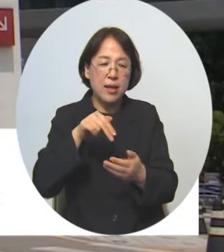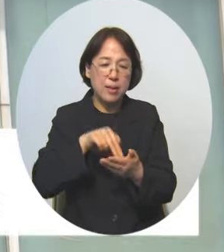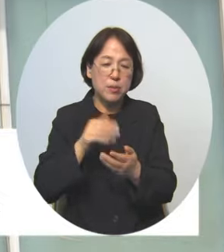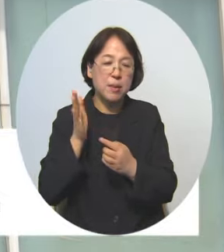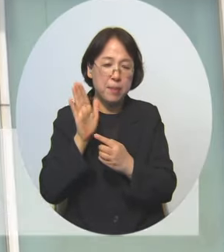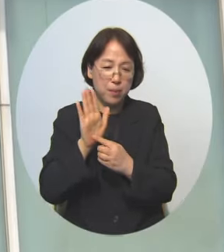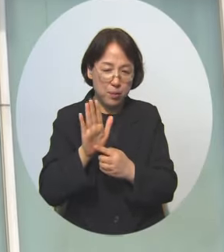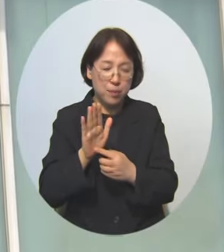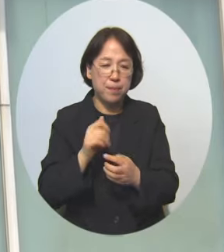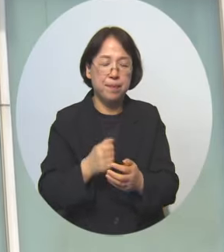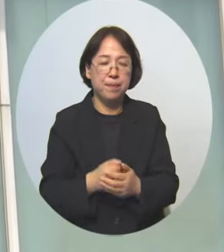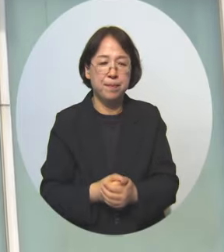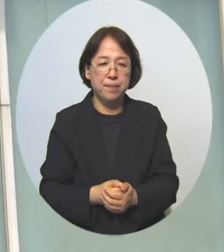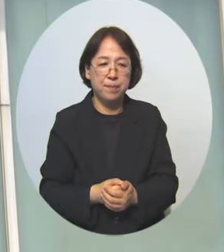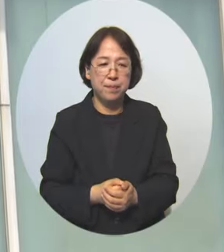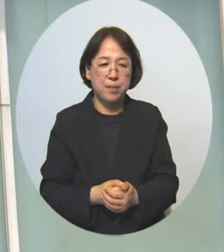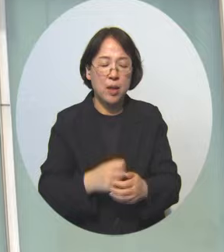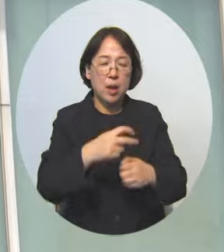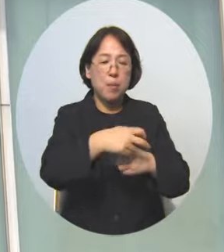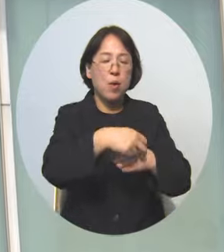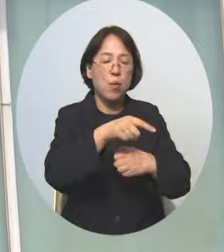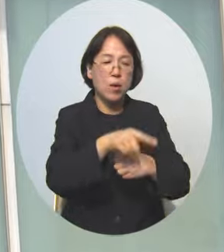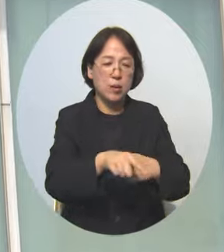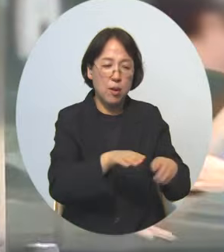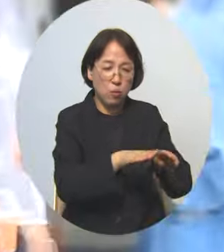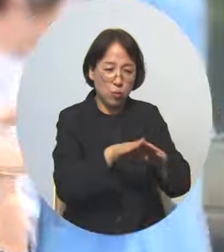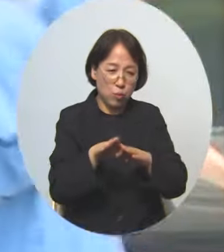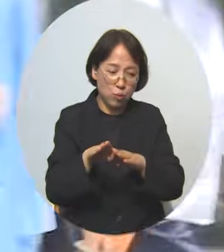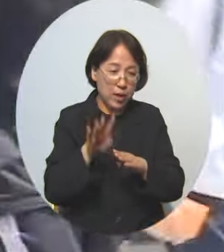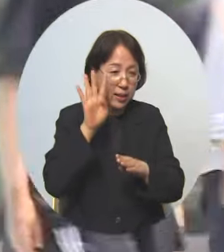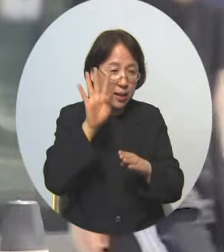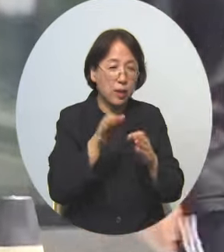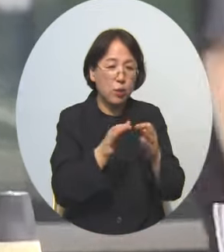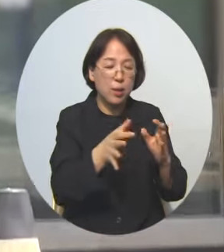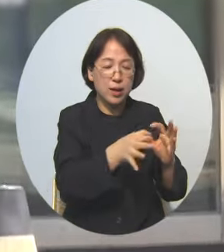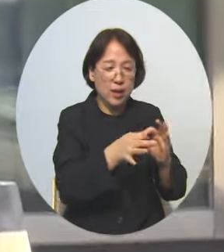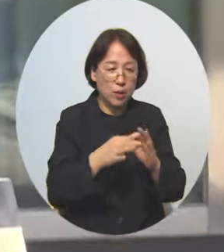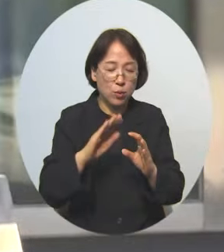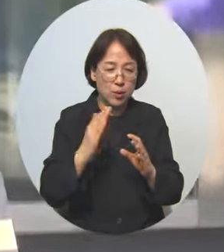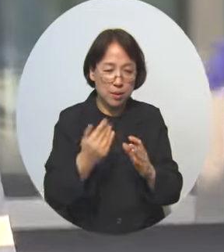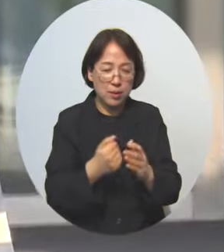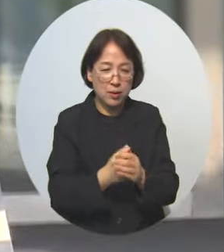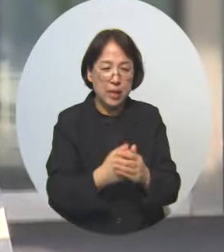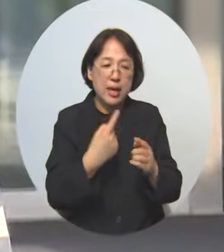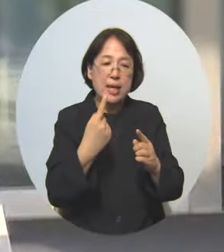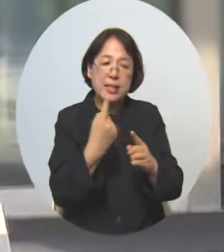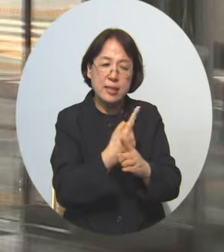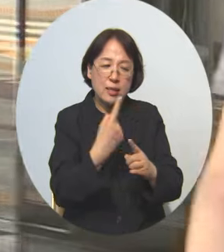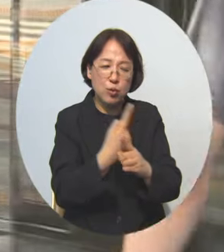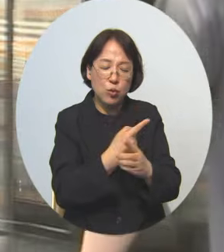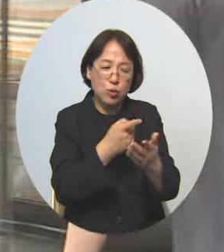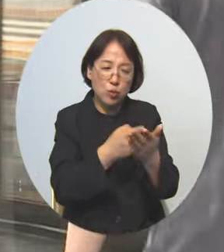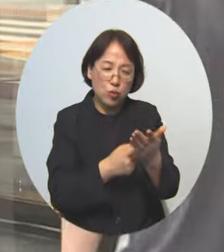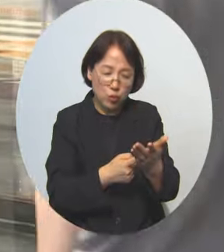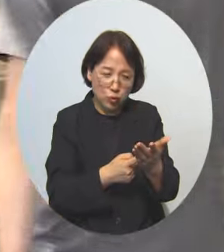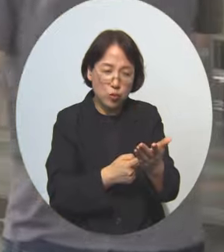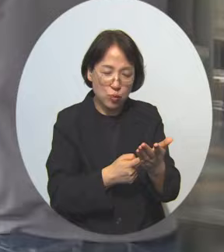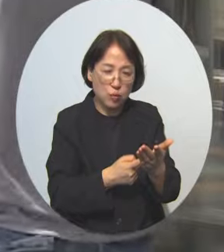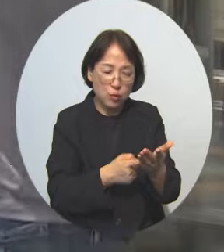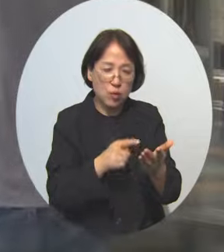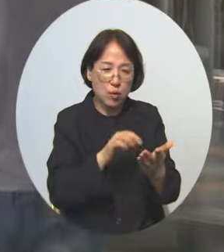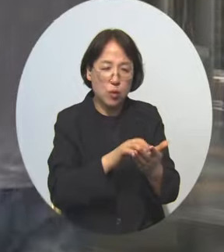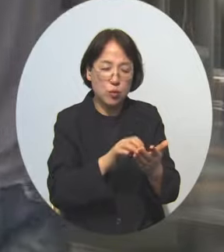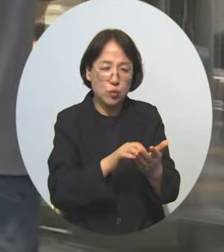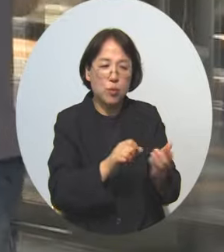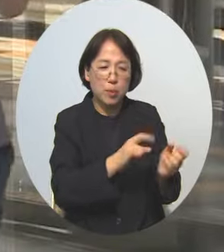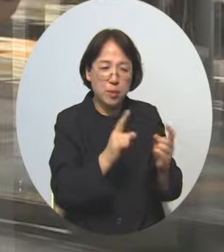것으로 알려졌습니다. 병원 측은 무기한 휴진이 나흘째 이어지면서 진료와 수술 건수가 차츰 회복된 것으로